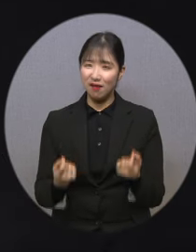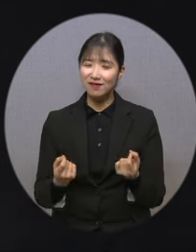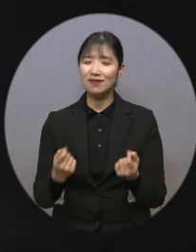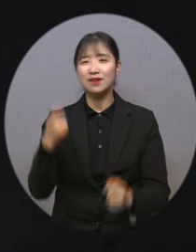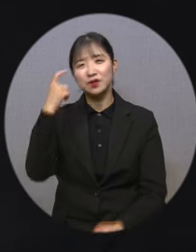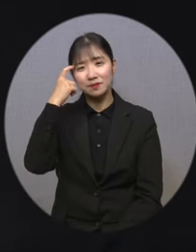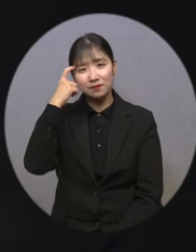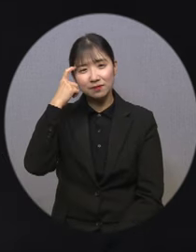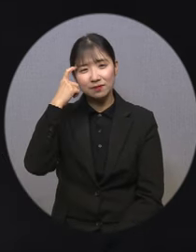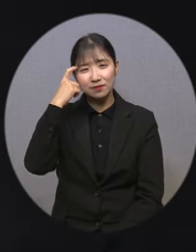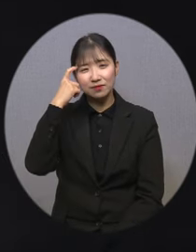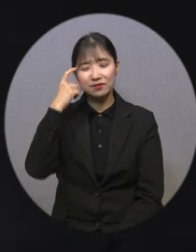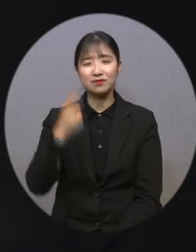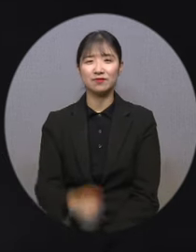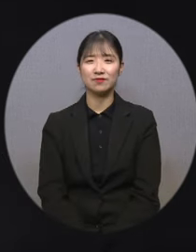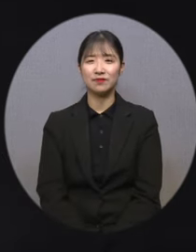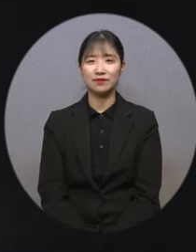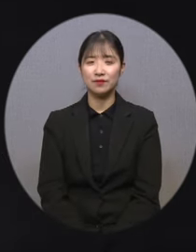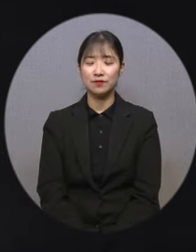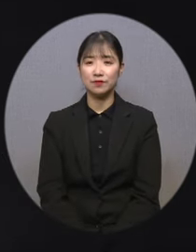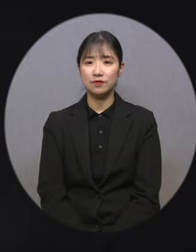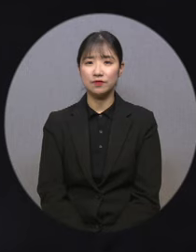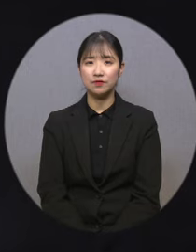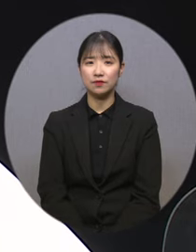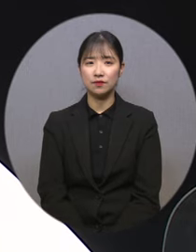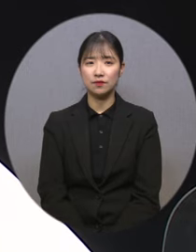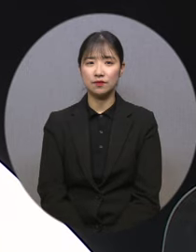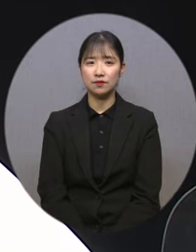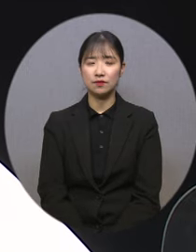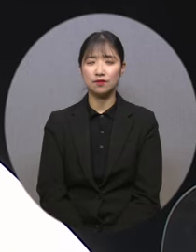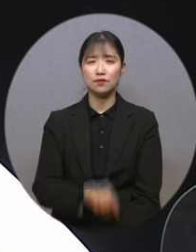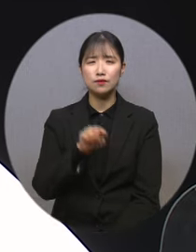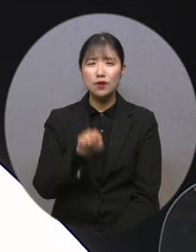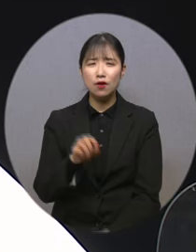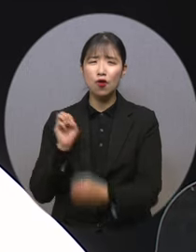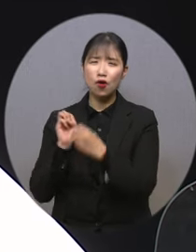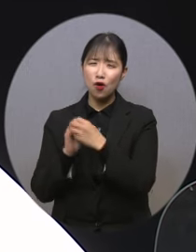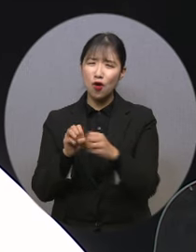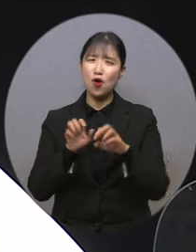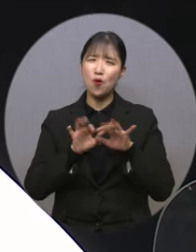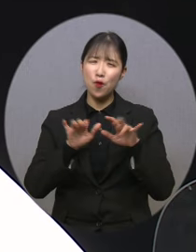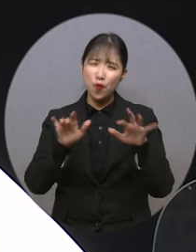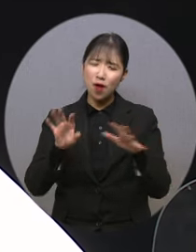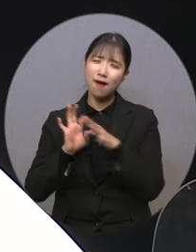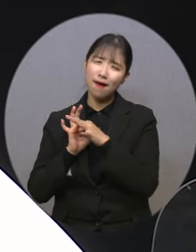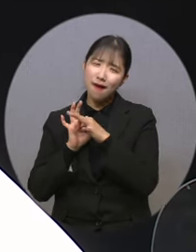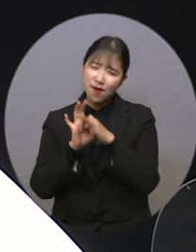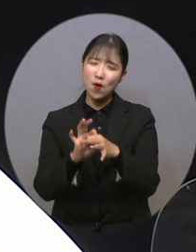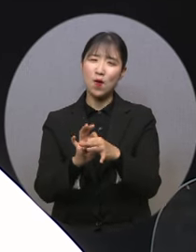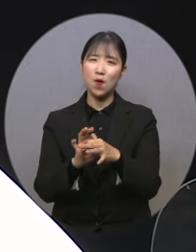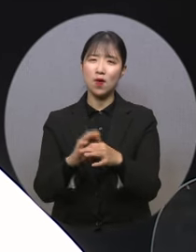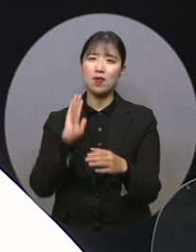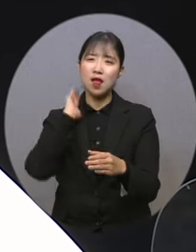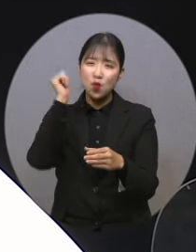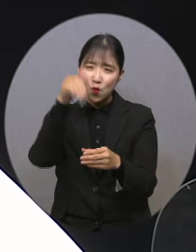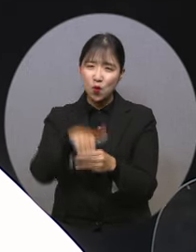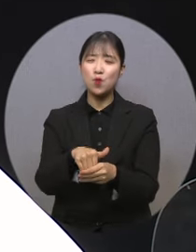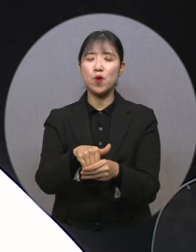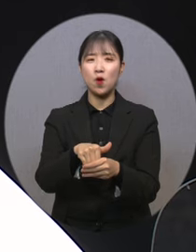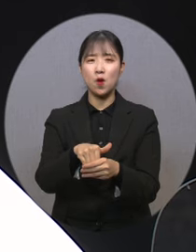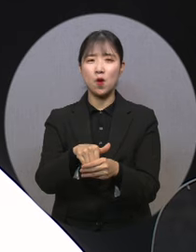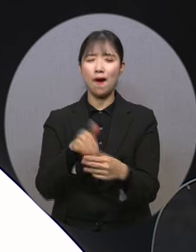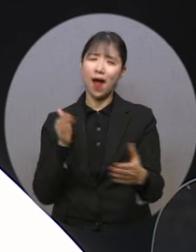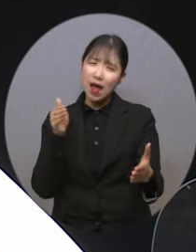않았나 예 그런 생각도 해보는데 어 이어 파가 계속해서 예 대선 투표